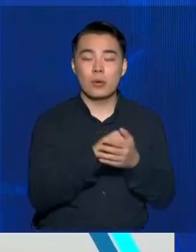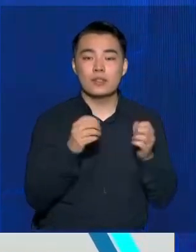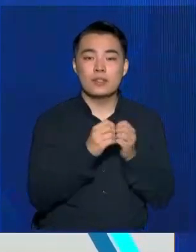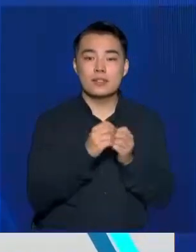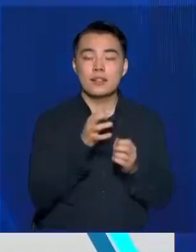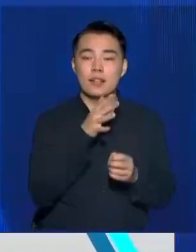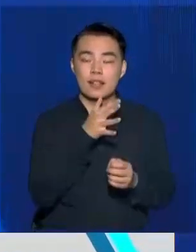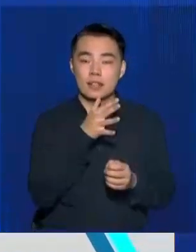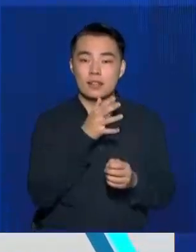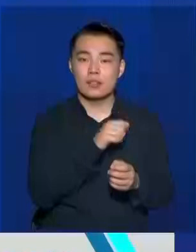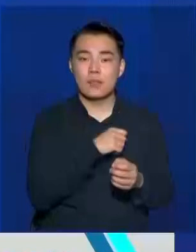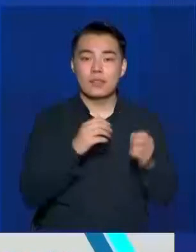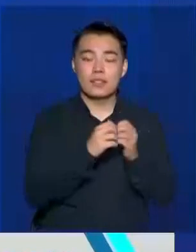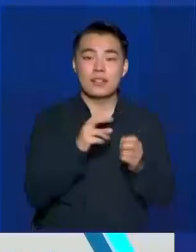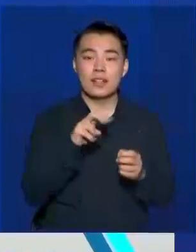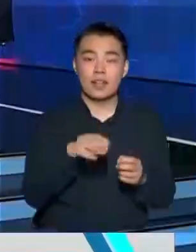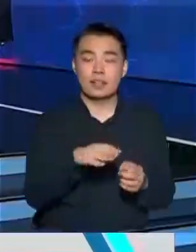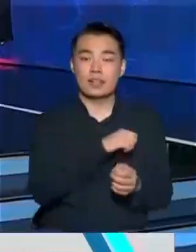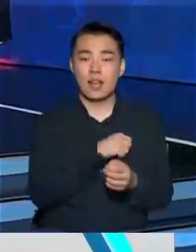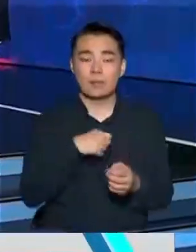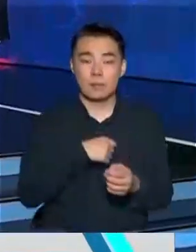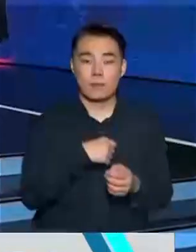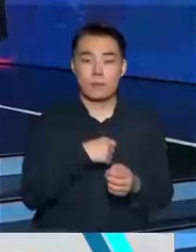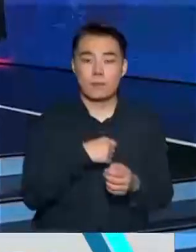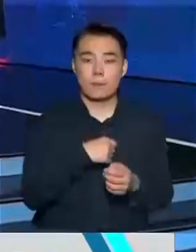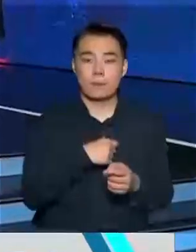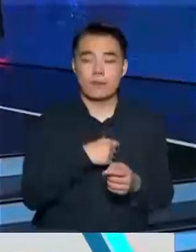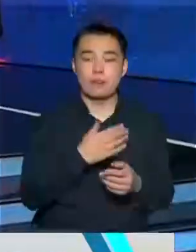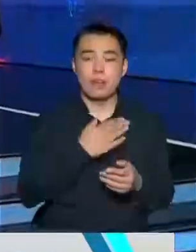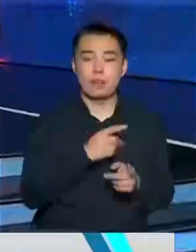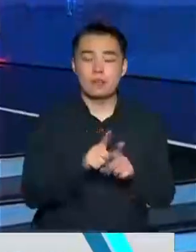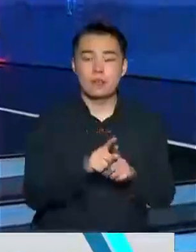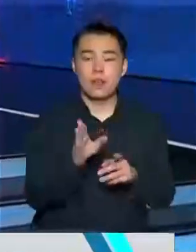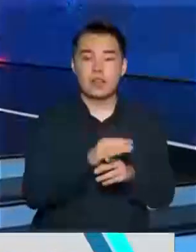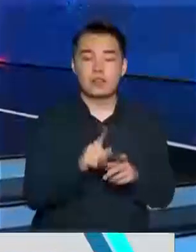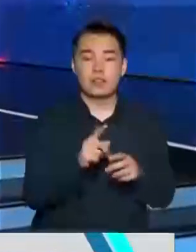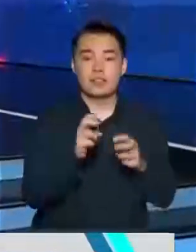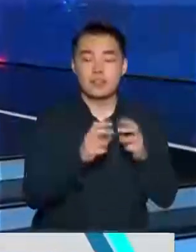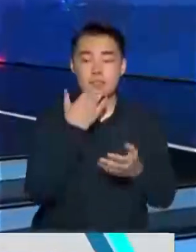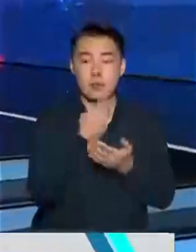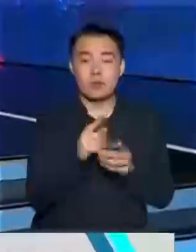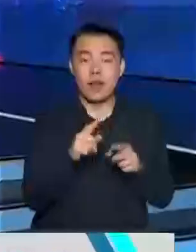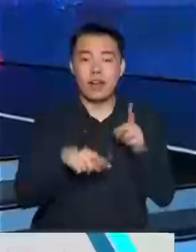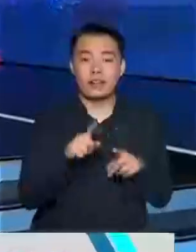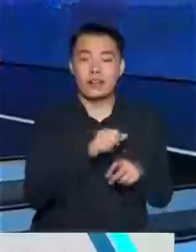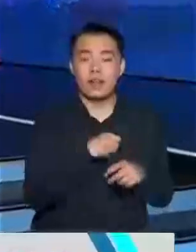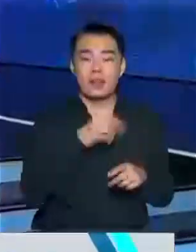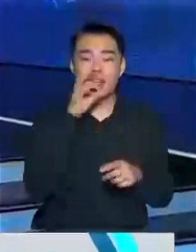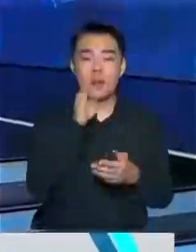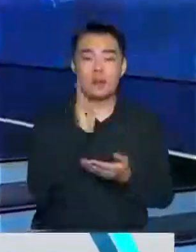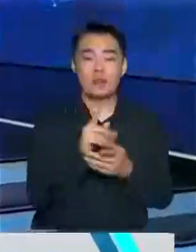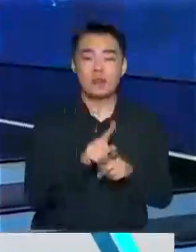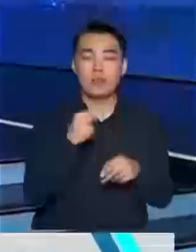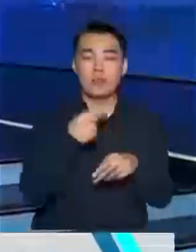лет. То есть в течение 10 лет наш единый дистрибьютор СК Фармация приобретает лекарственные средства